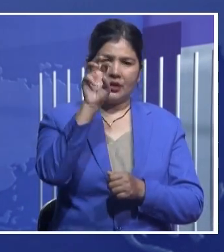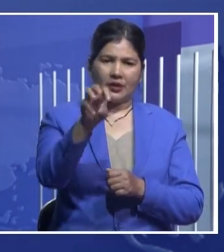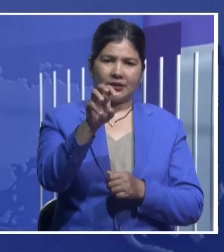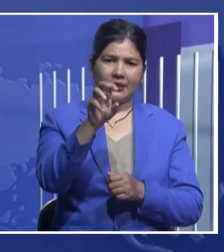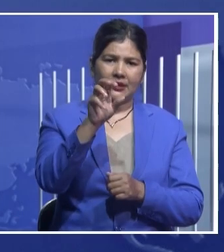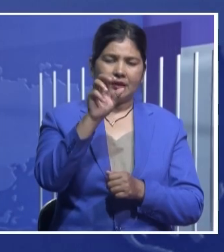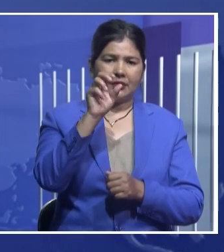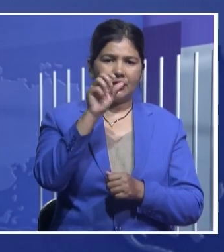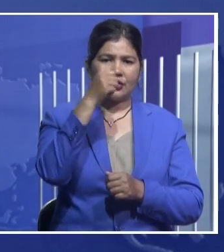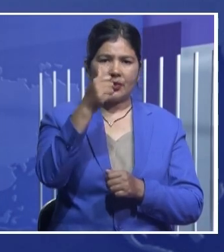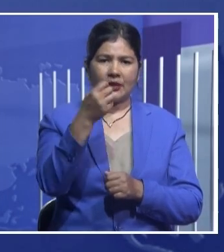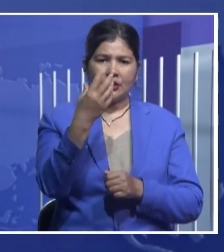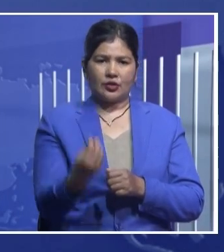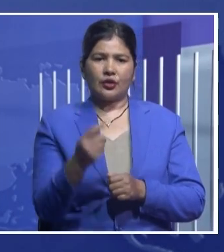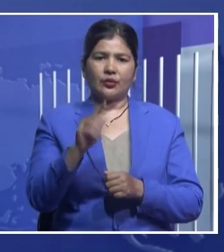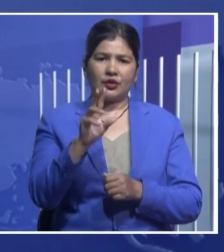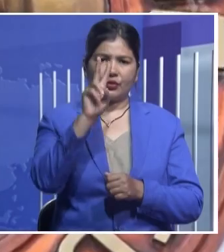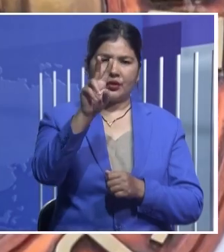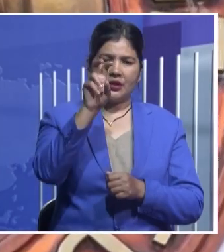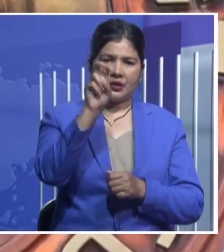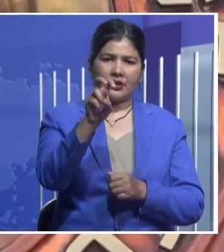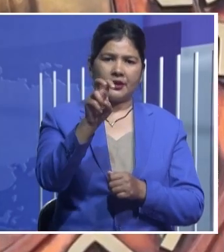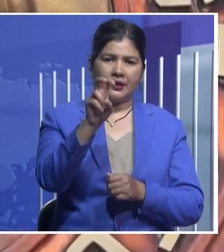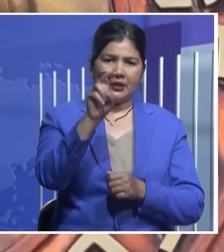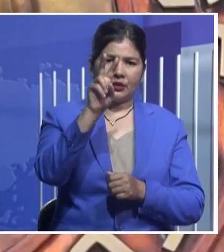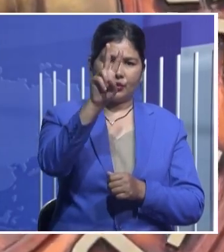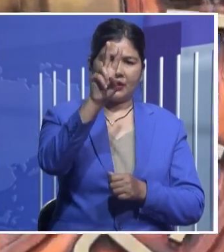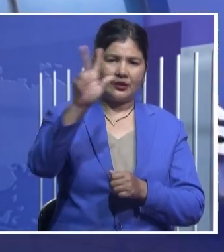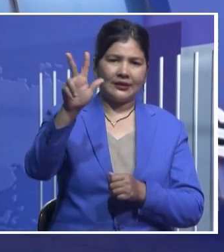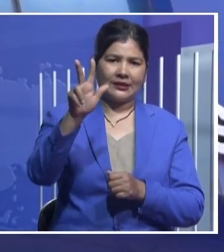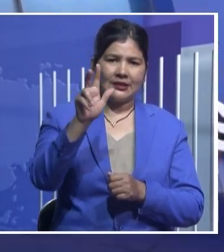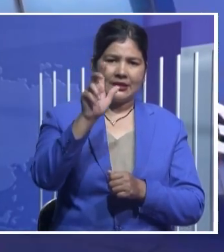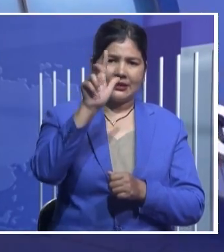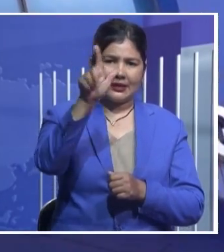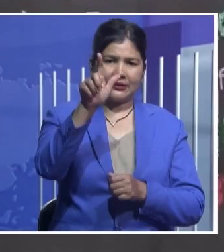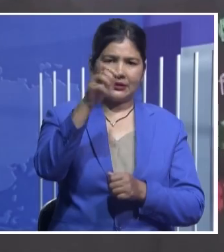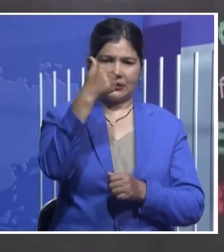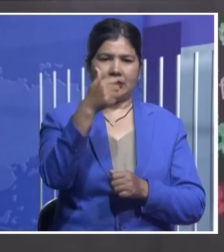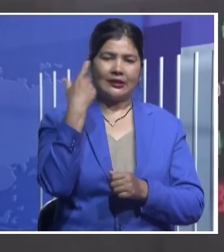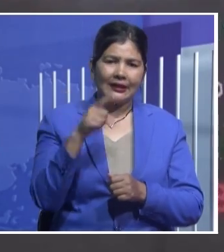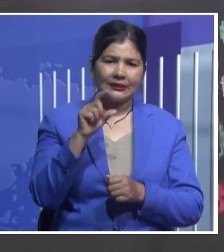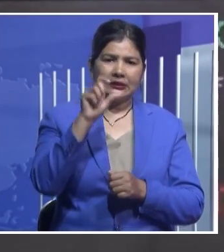2546.60 बिन्दुमा झरेको छ। आज 228 कम्पनीका 76,52,000 कित्ता शेयर